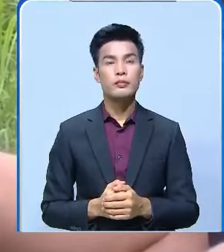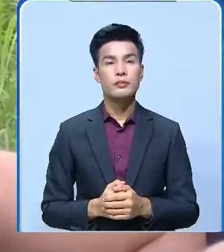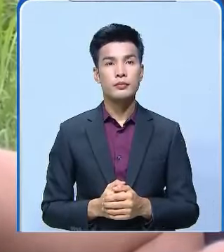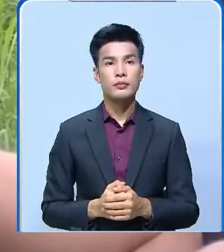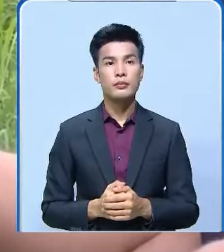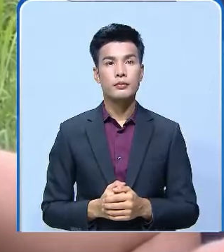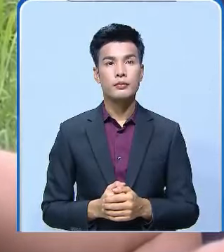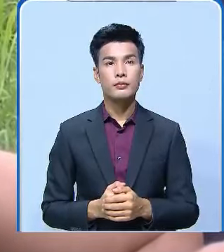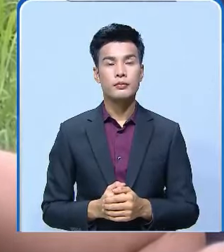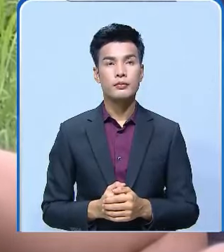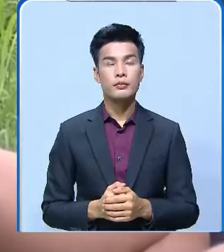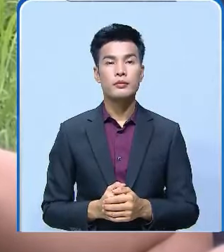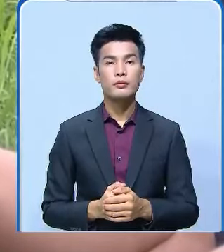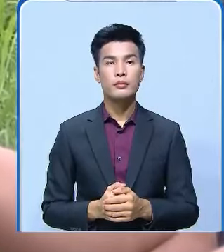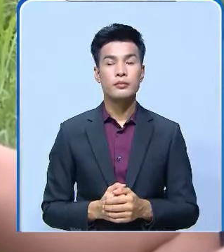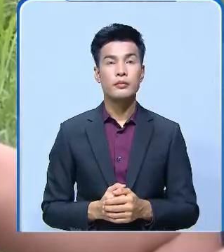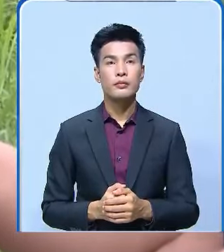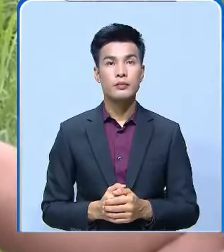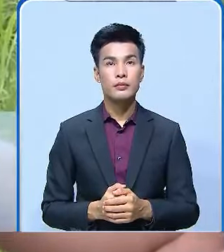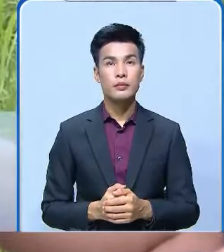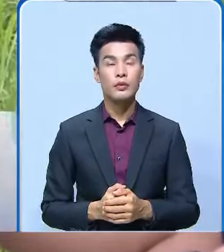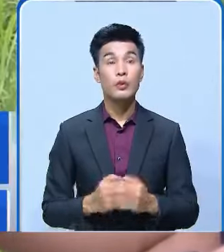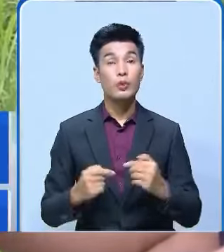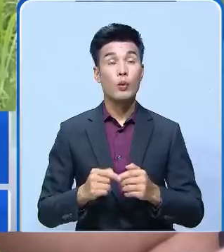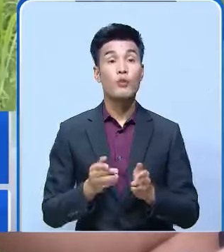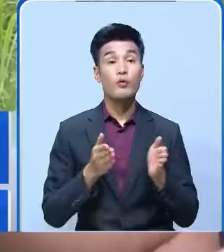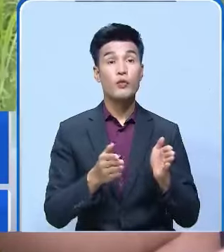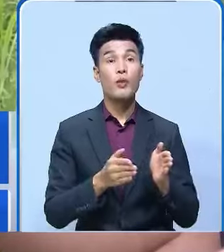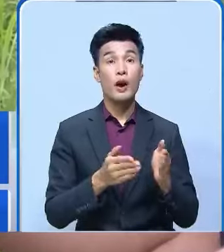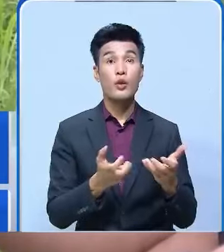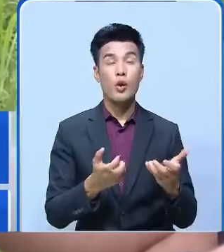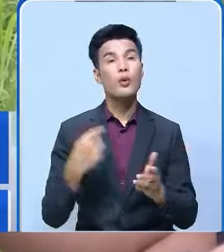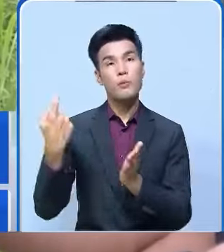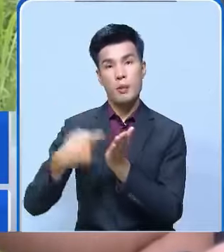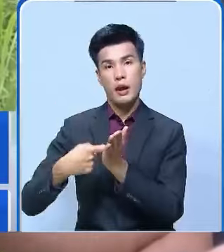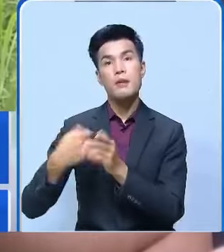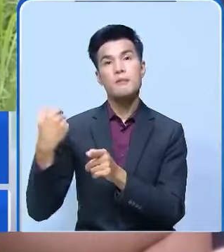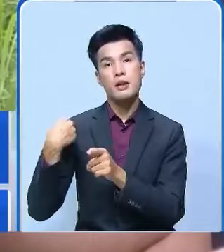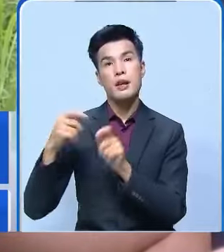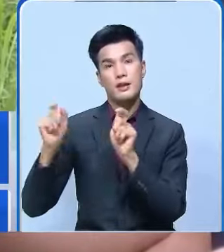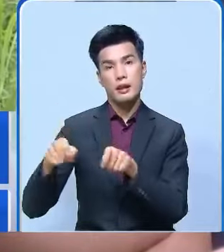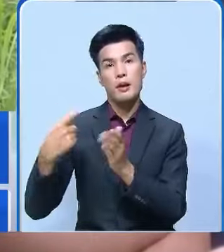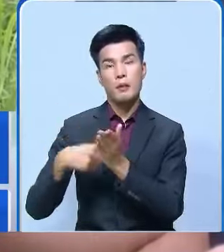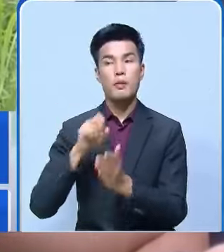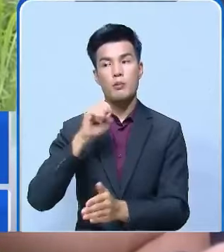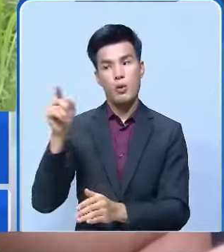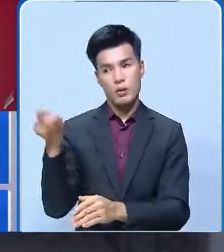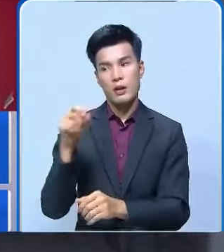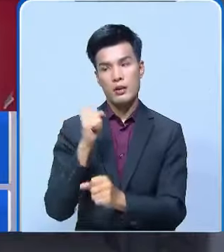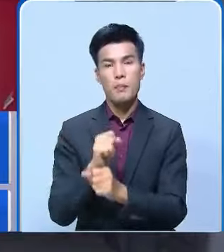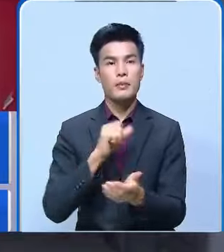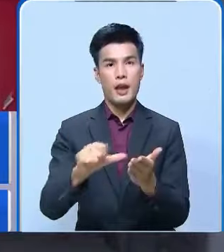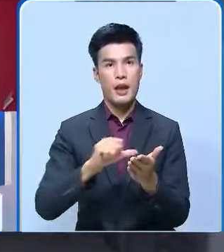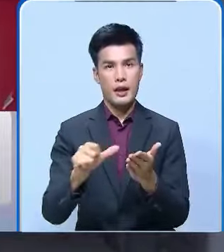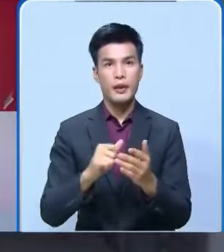ไร ก็ทางพัสดุได้แจ้งไว้แล้วอยู่ในช่วงประกันสัญญาแจ้งผู้รับจ้างไปแล้วให้รีบดำเนินการแก้ไข คุ